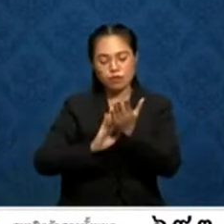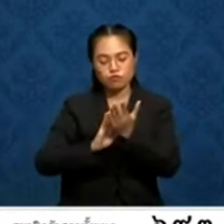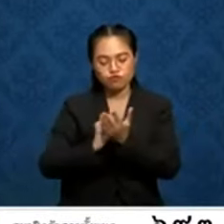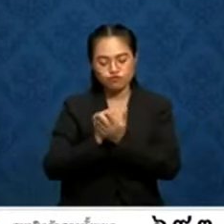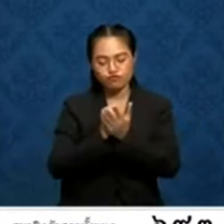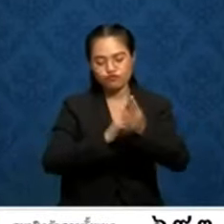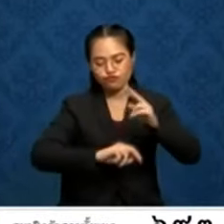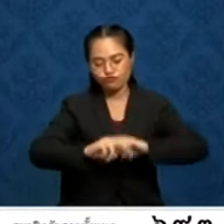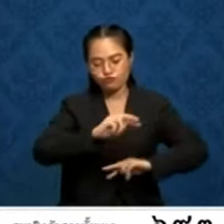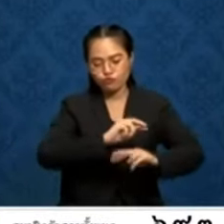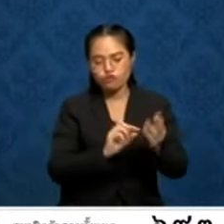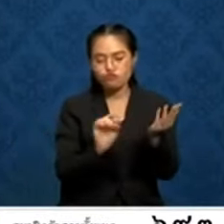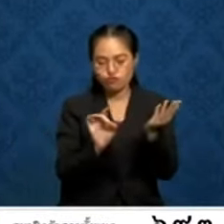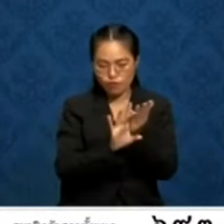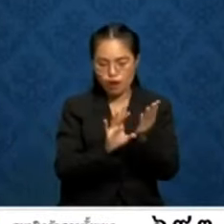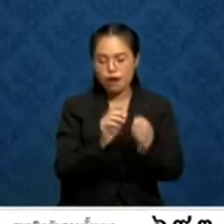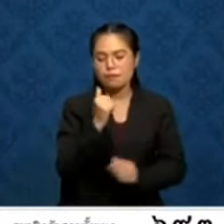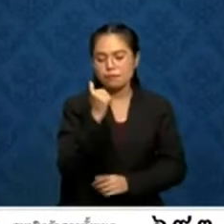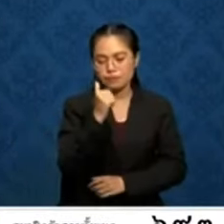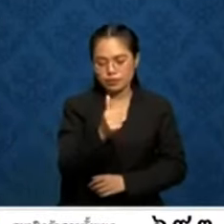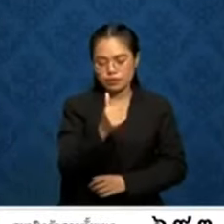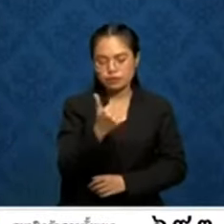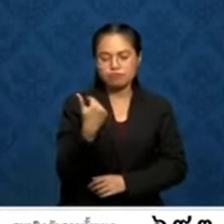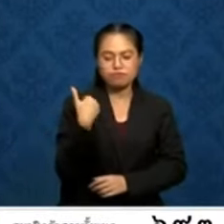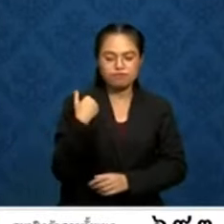พเหมาะสมและเกิดประโยชน์สูงสุด